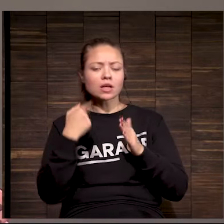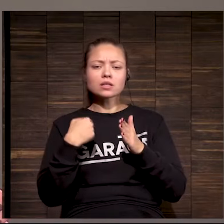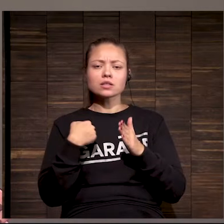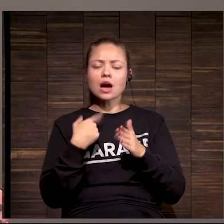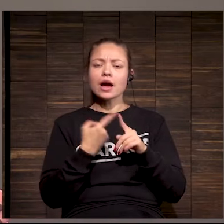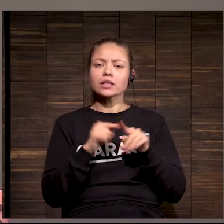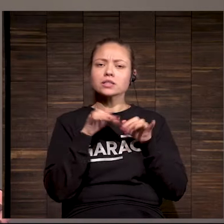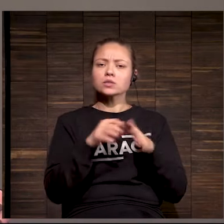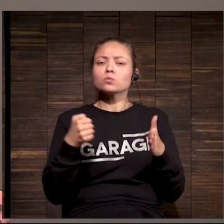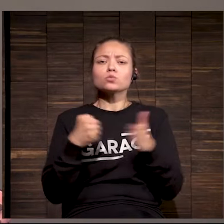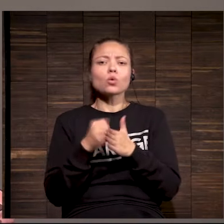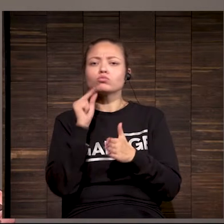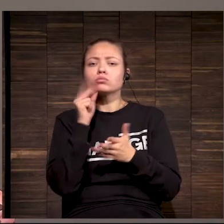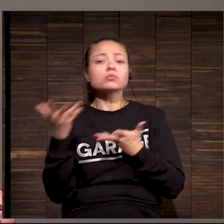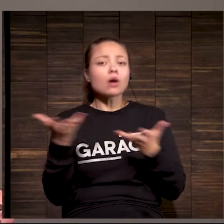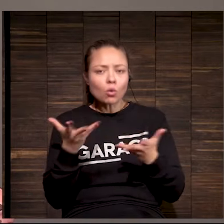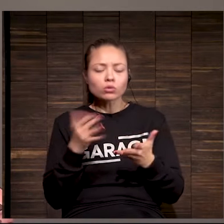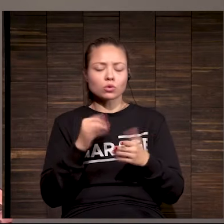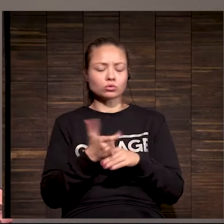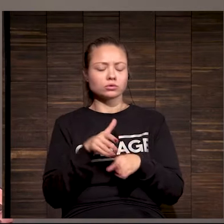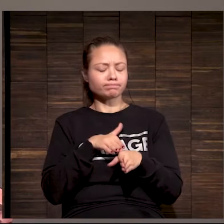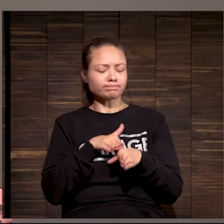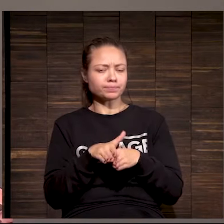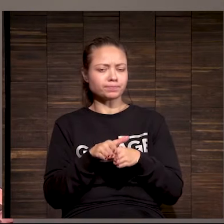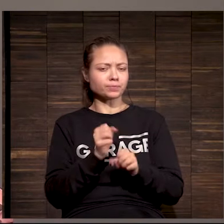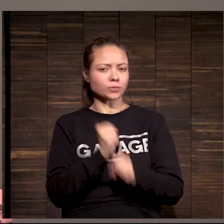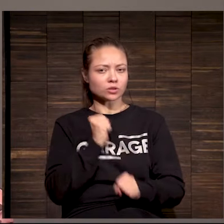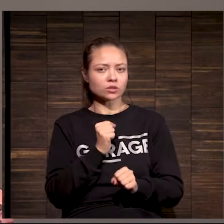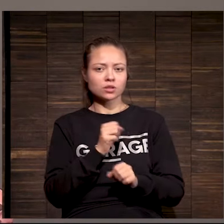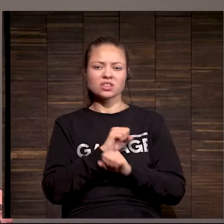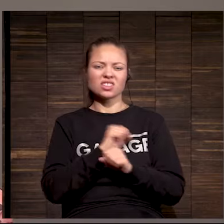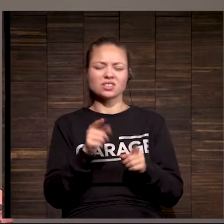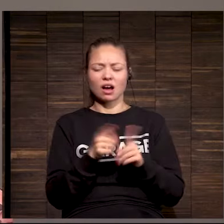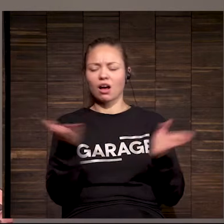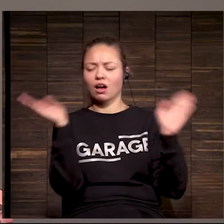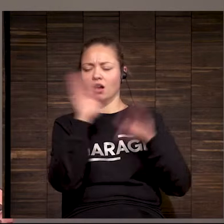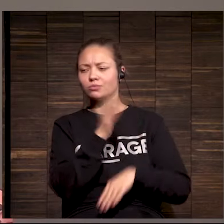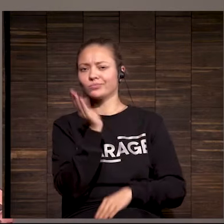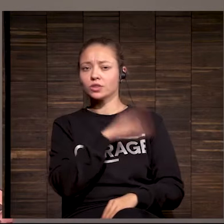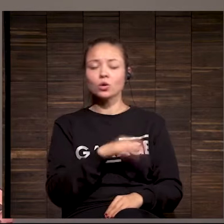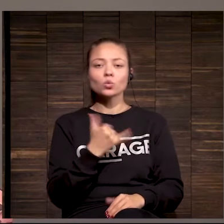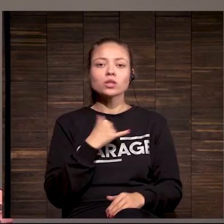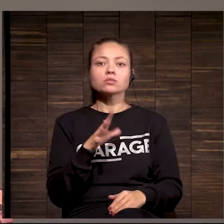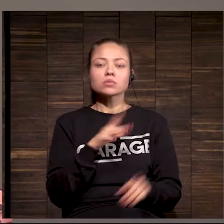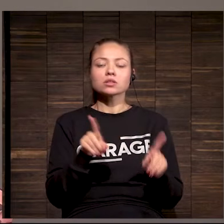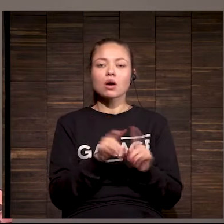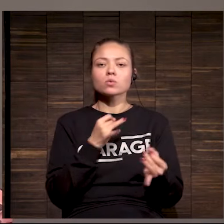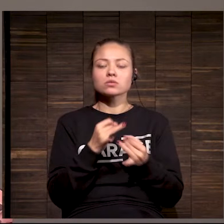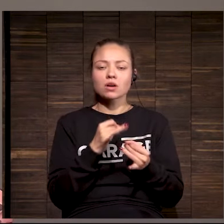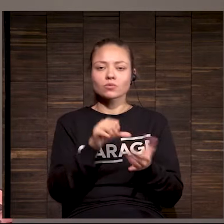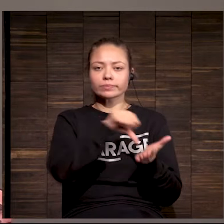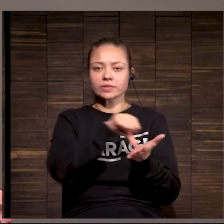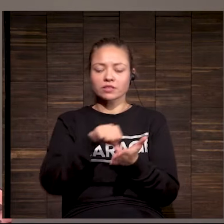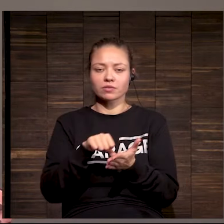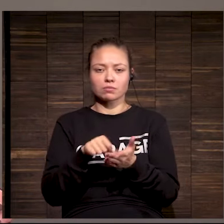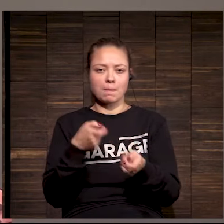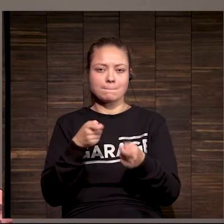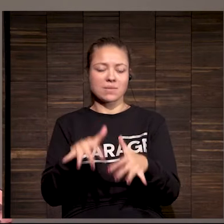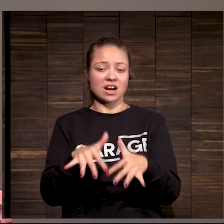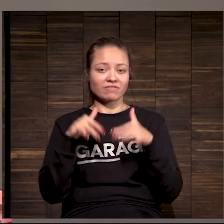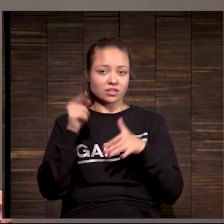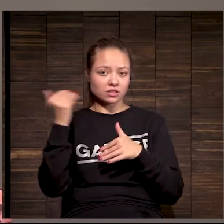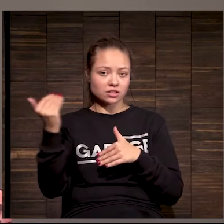сделаю и очень четко придерживаться плана нельзя его пускать на самотек нас был такой разговор с представителями правительства